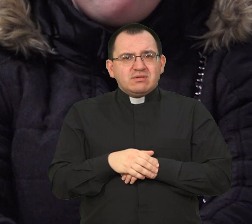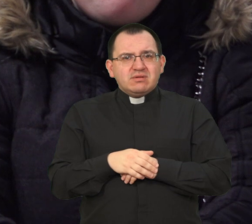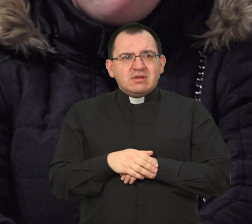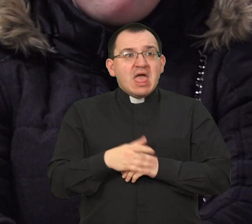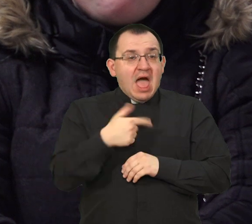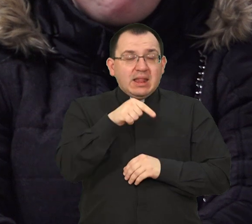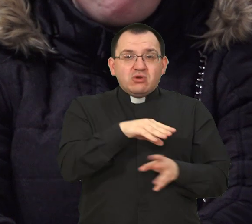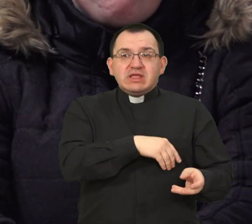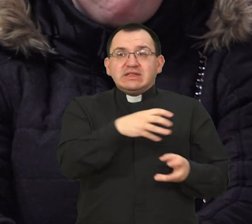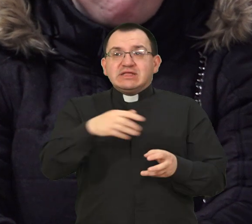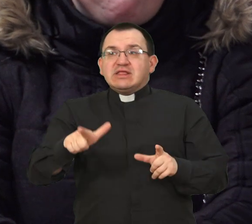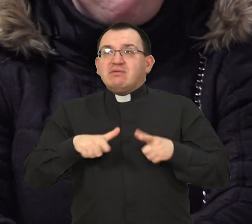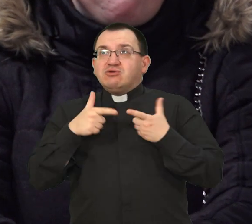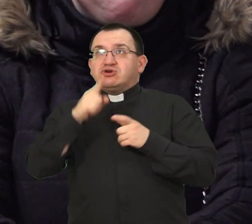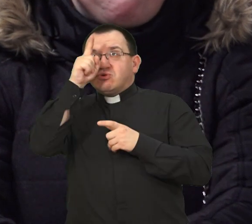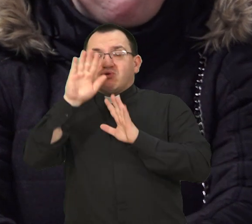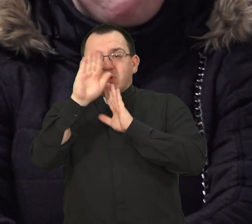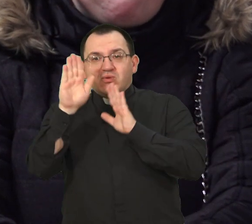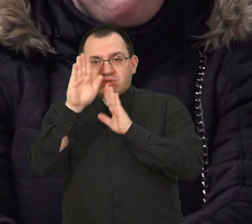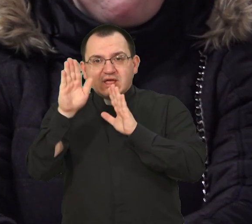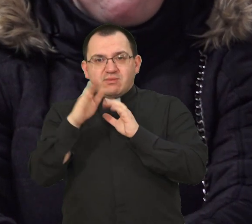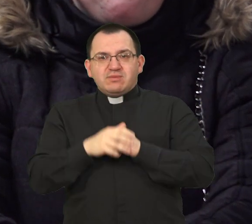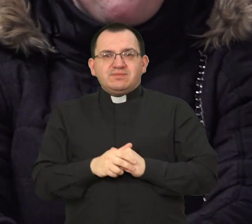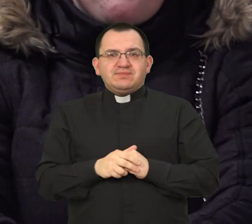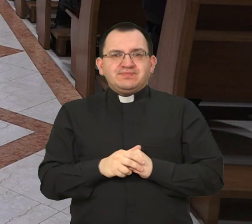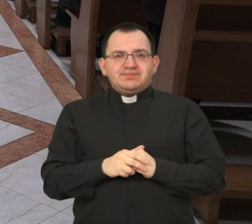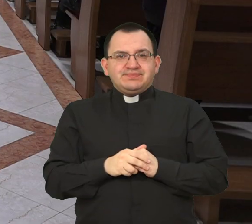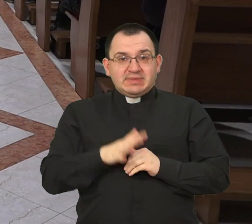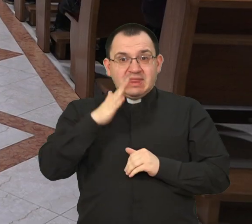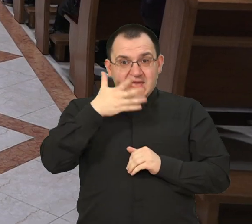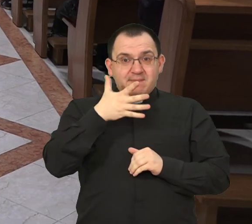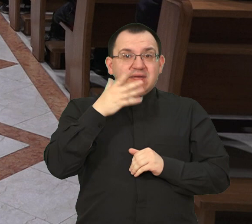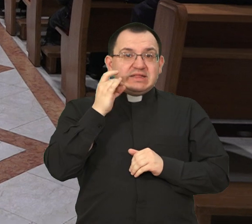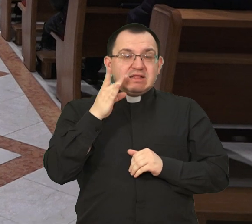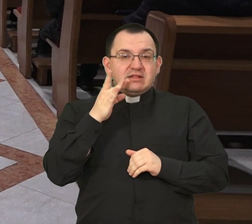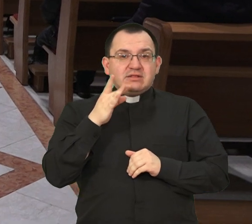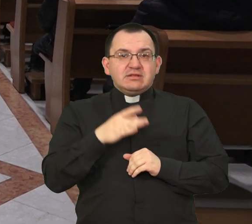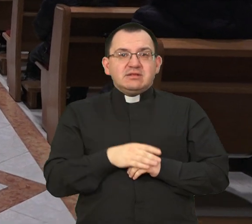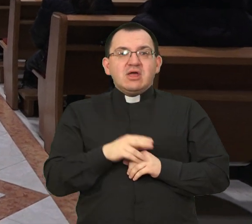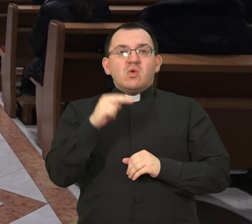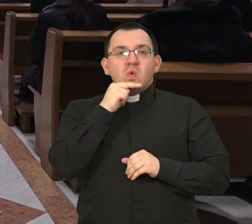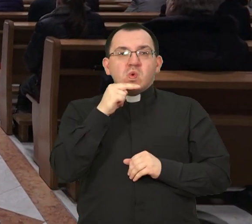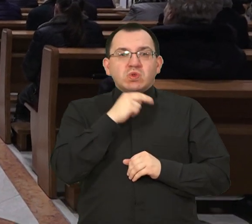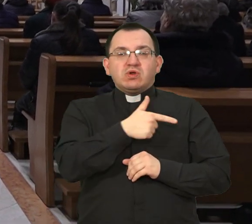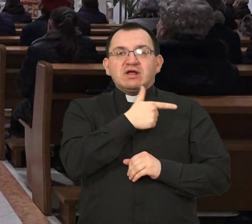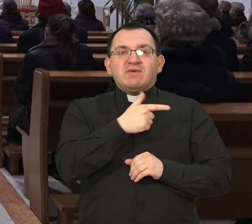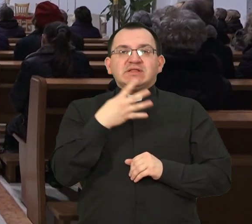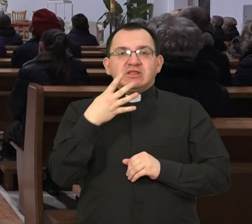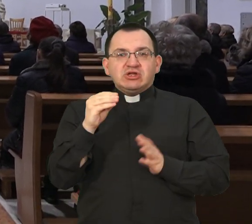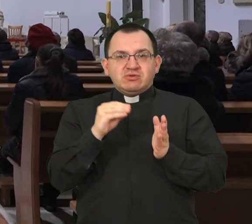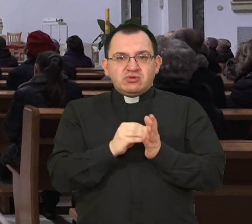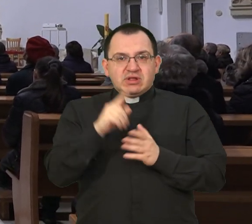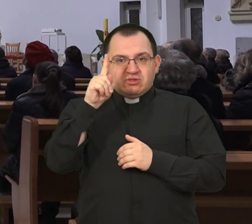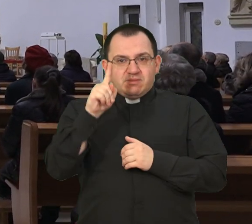u vječnoj domovini kamo svi putujemo. Petoga dana Fabijanske osmine, u utorak 24.